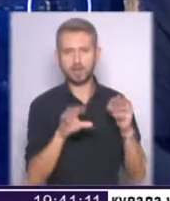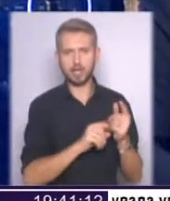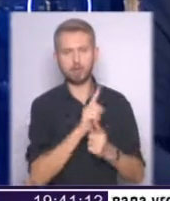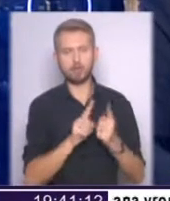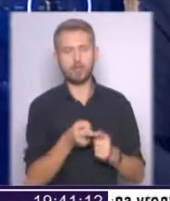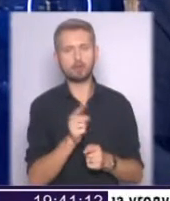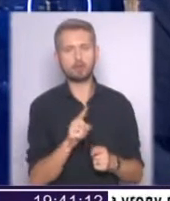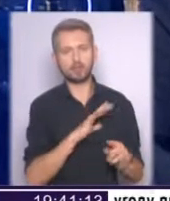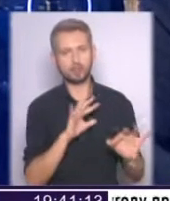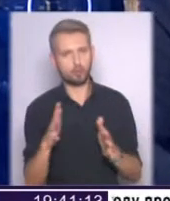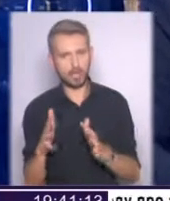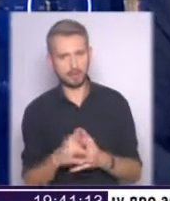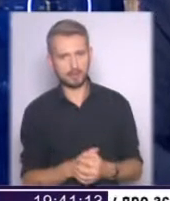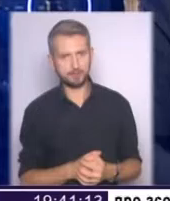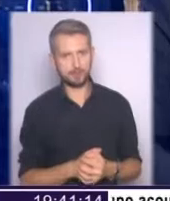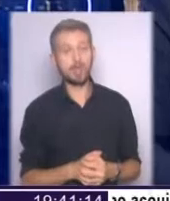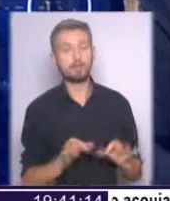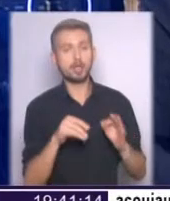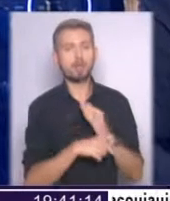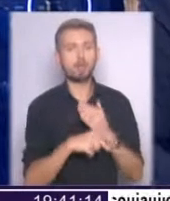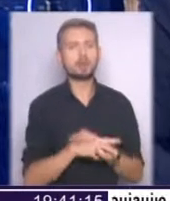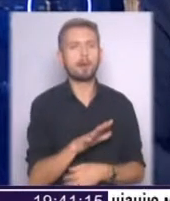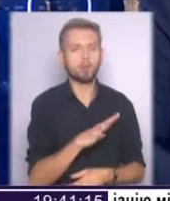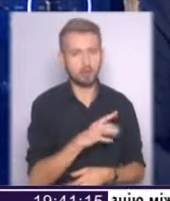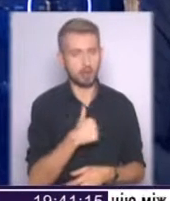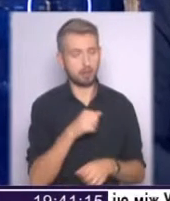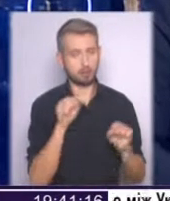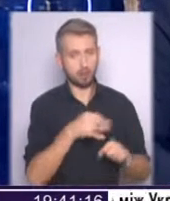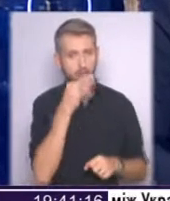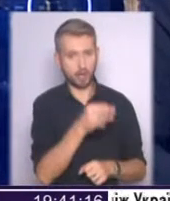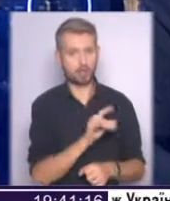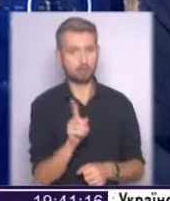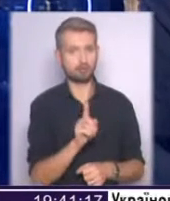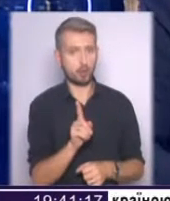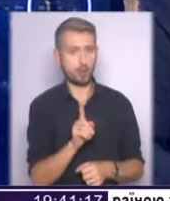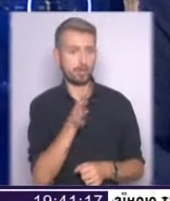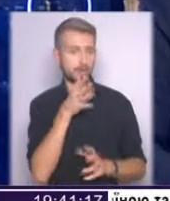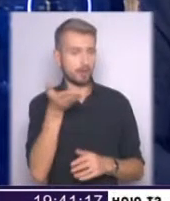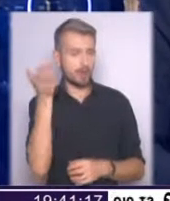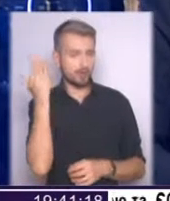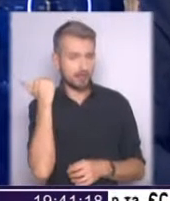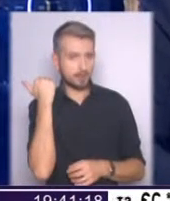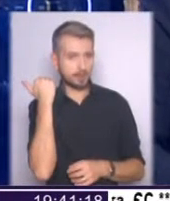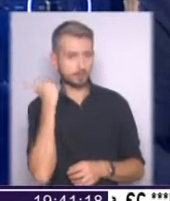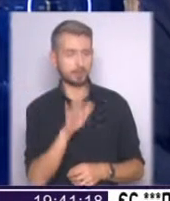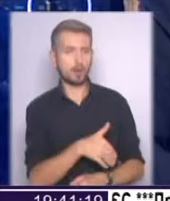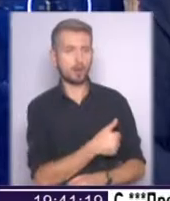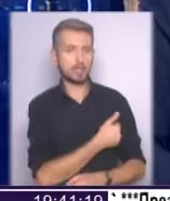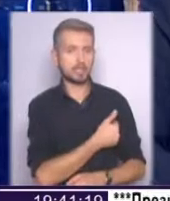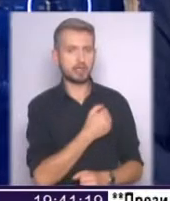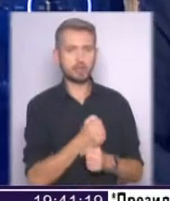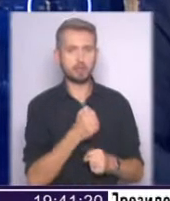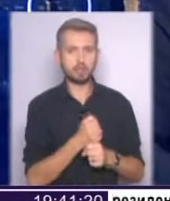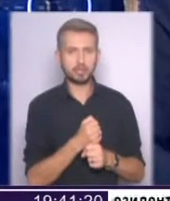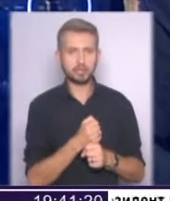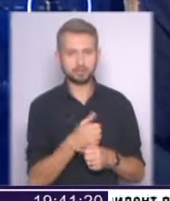що відбувається. Надзвичайно, корупція була. Я вам можу сказати, що в свій час хотіли зробити